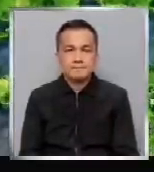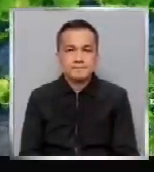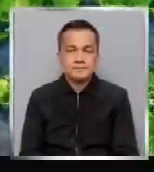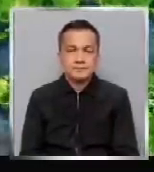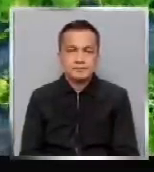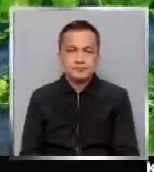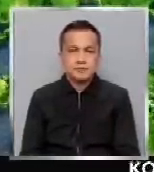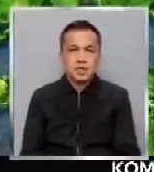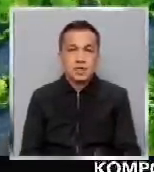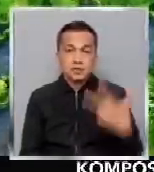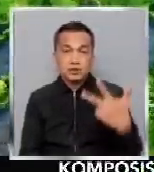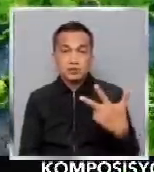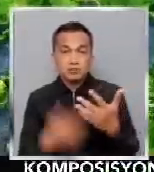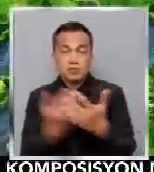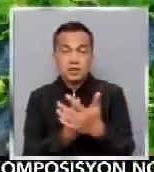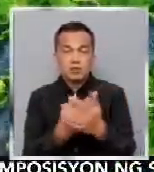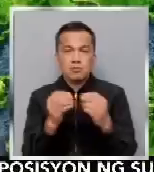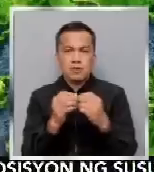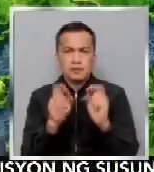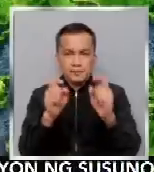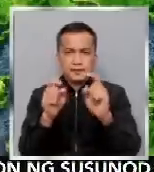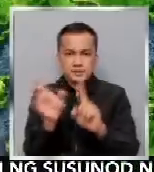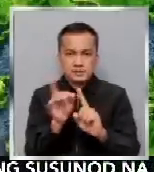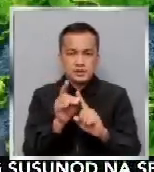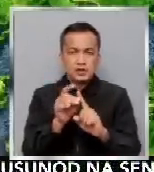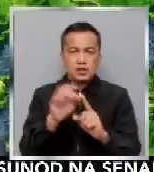3 bagong kaso pa ng mas nakakahawang Omicron subvariant